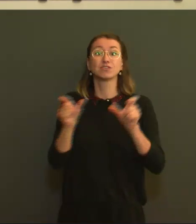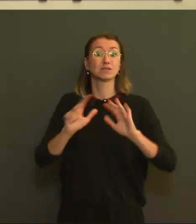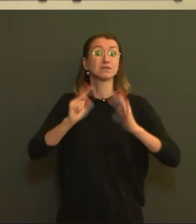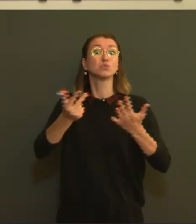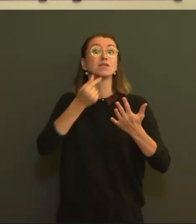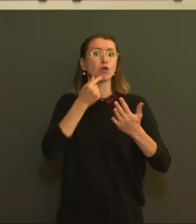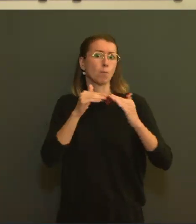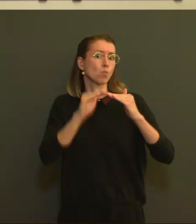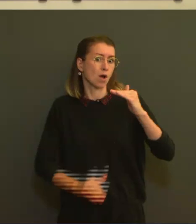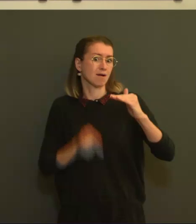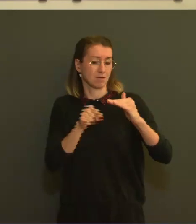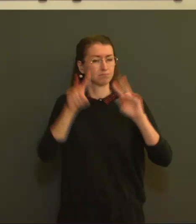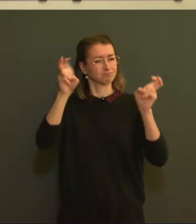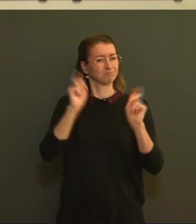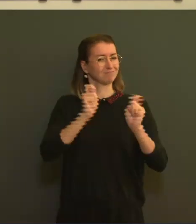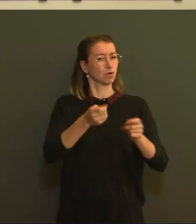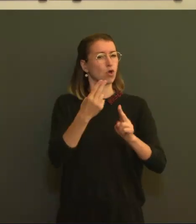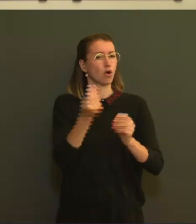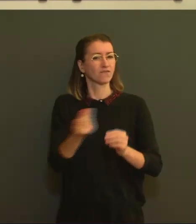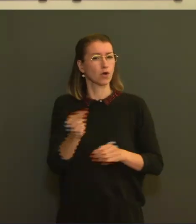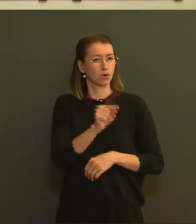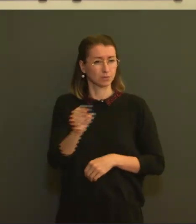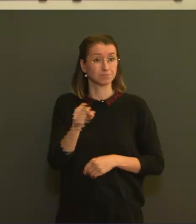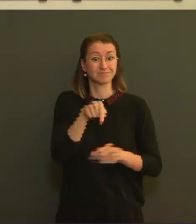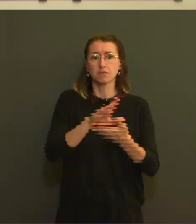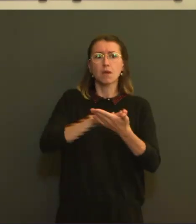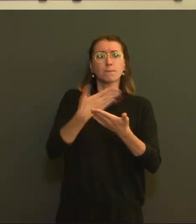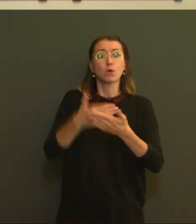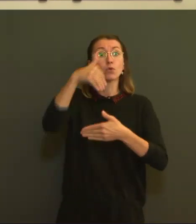Alors, le premier point repris dans ce rapport est le nombre